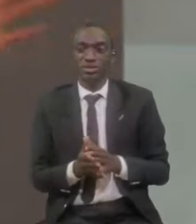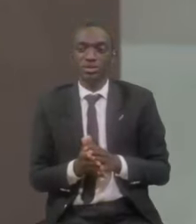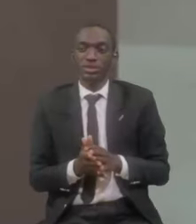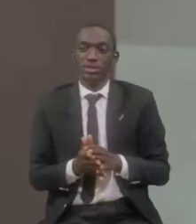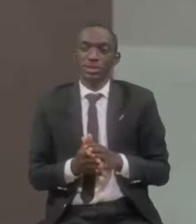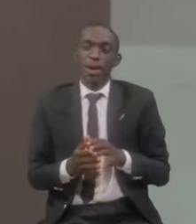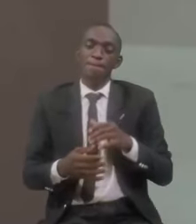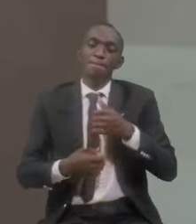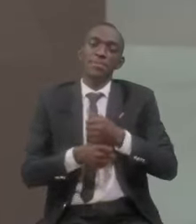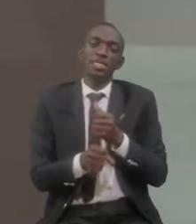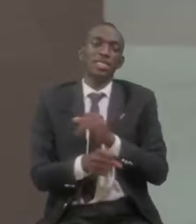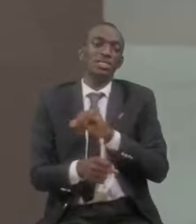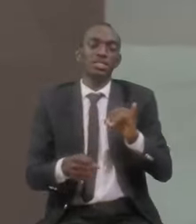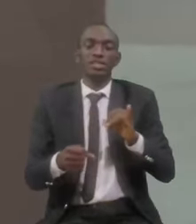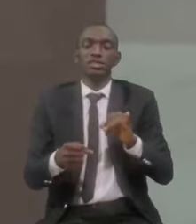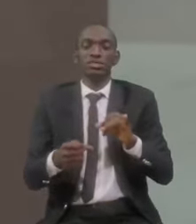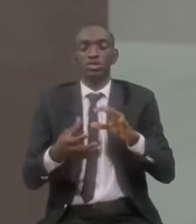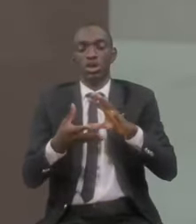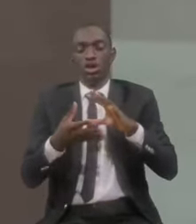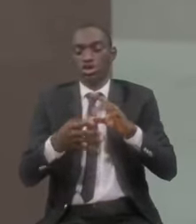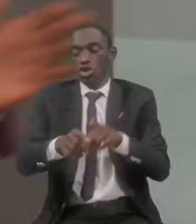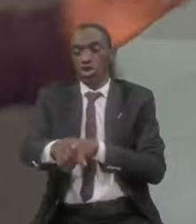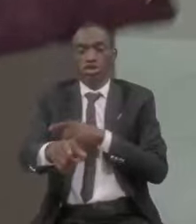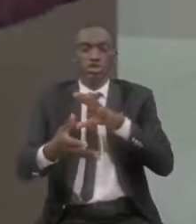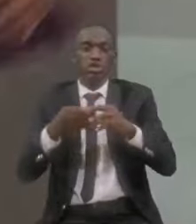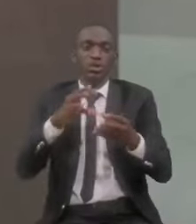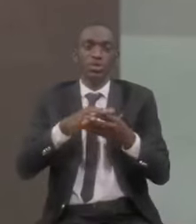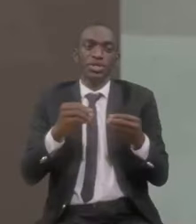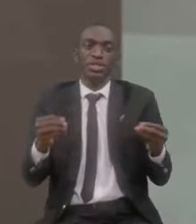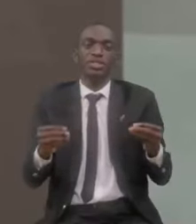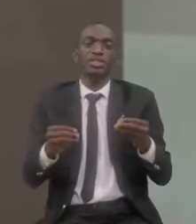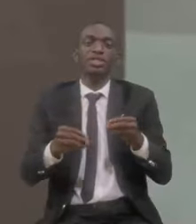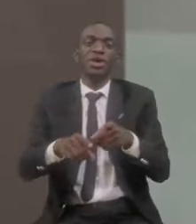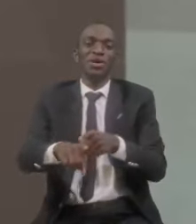sans en faire une longue histoire et sans vouloir